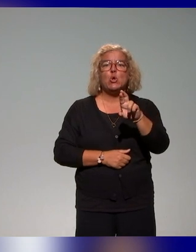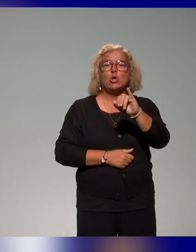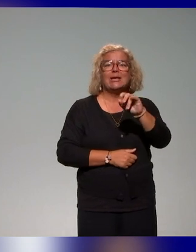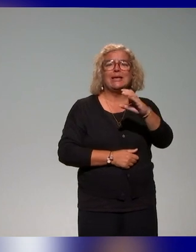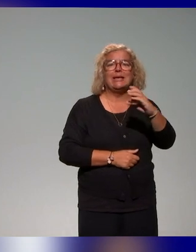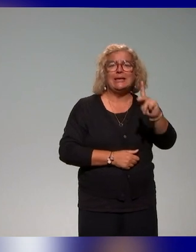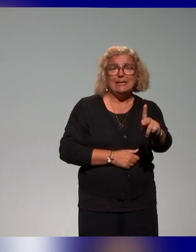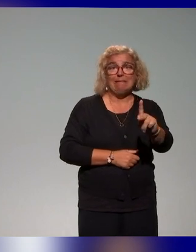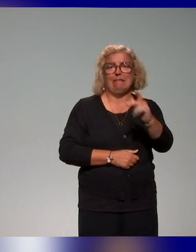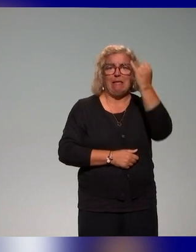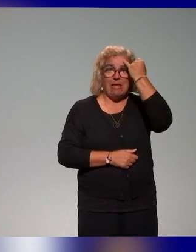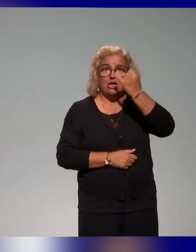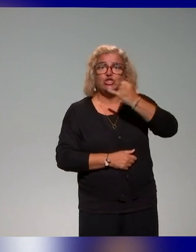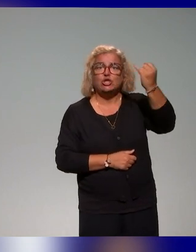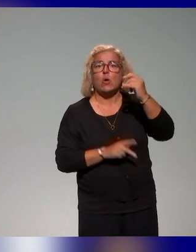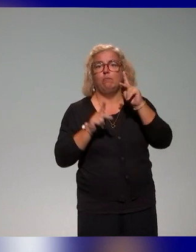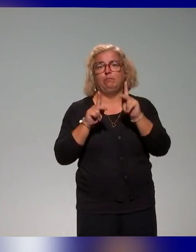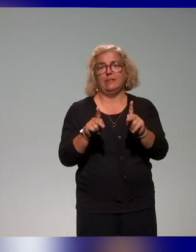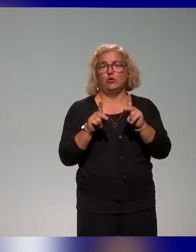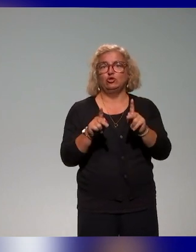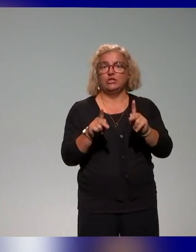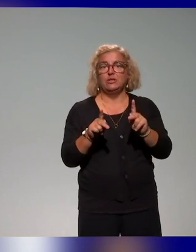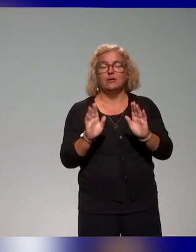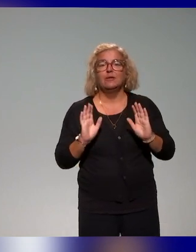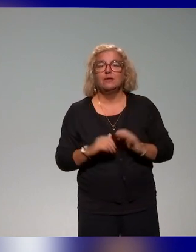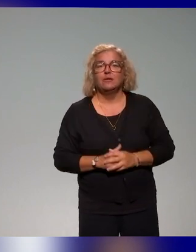ingénieur pédagogique de service, hein, si il veut bien me passer